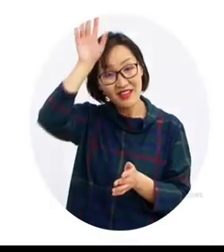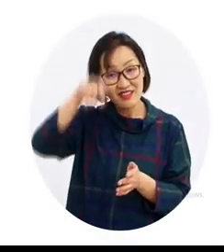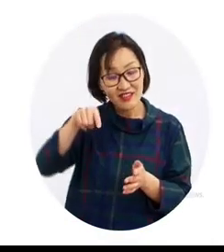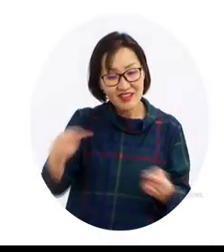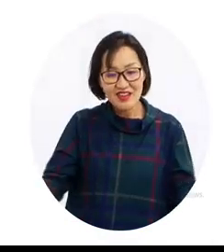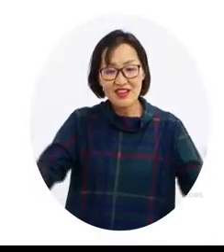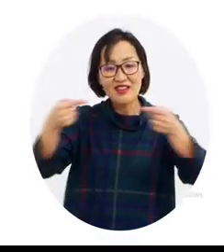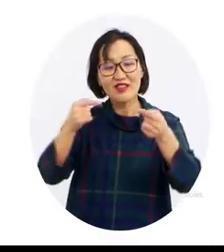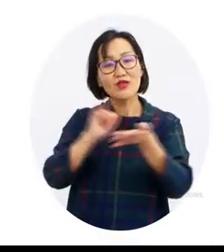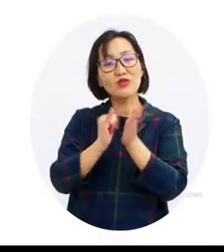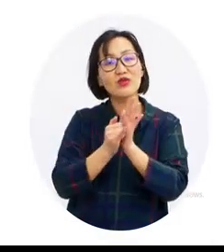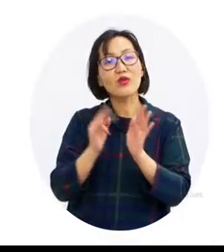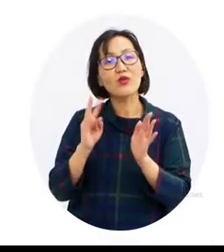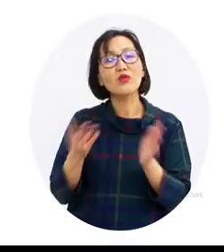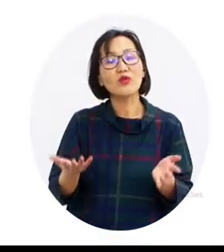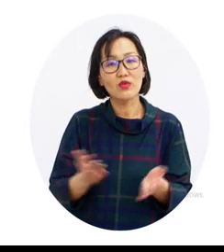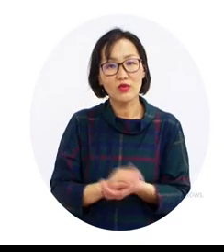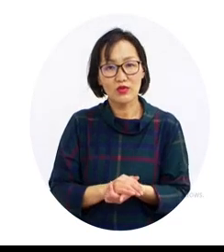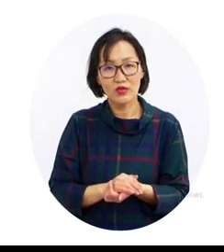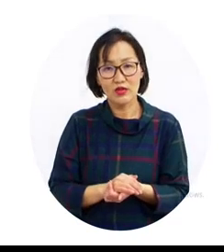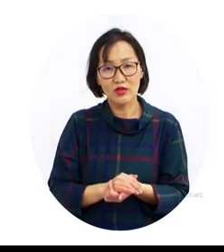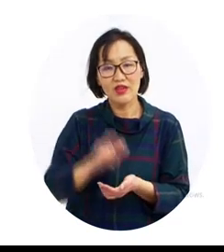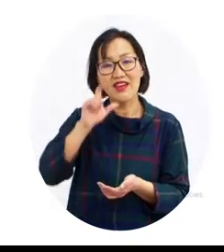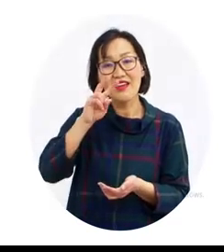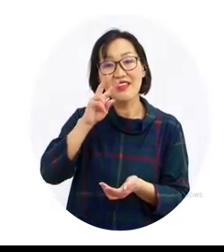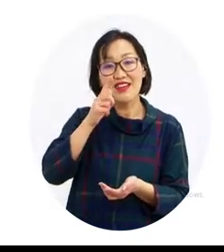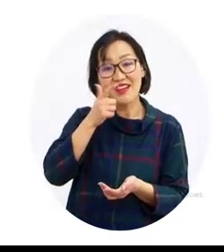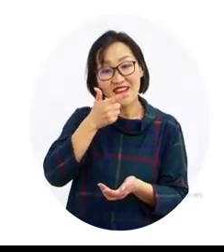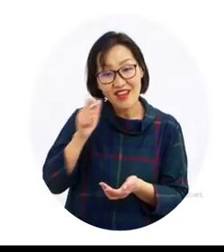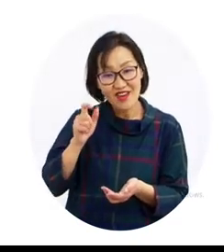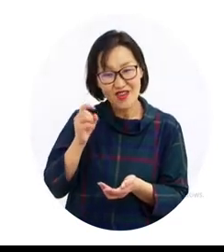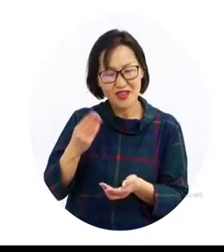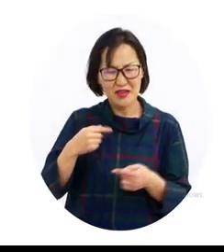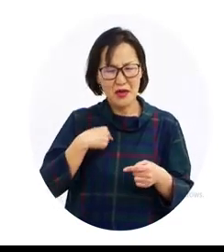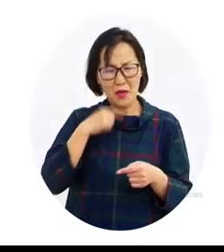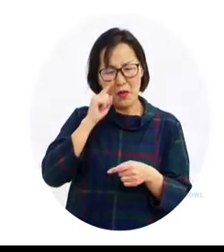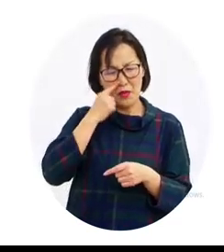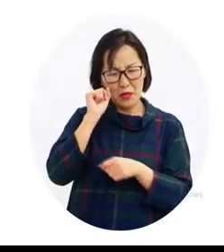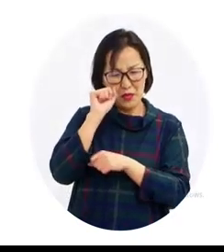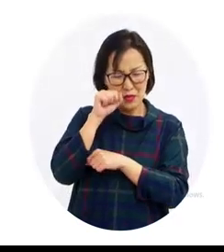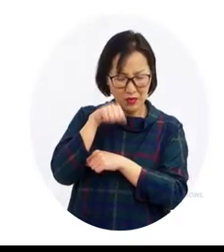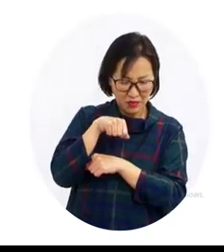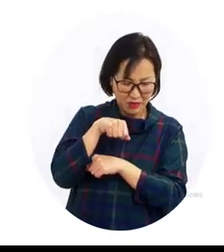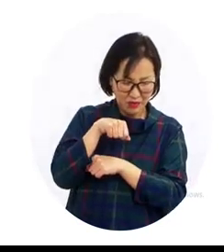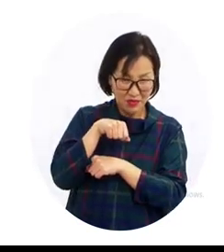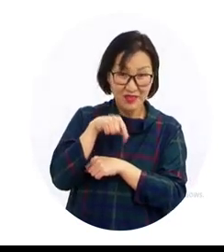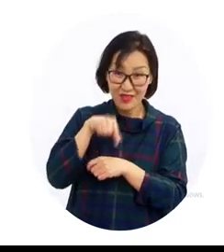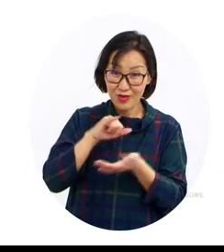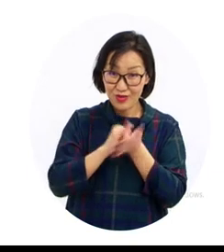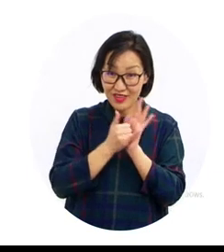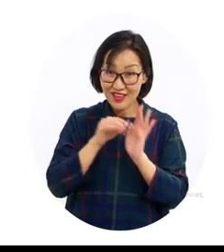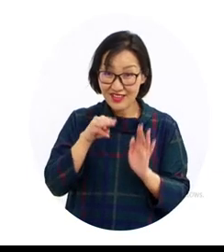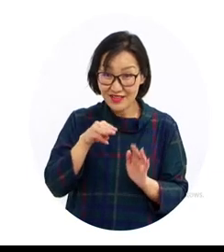гэдгийн эсрэг утгатай илгээ эвхэх гэсэн үг байна. За илгээ эвхэх нь уйтгарлаж гониглахыг хэлээд байна